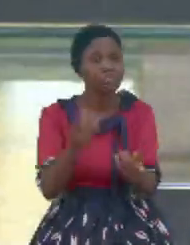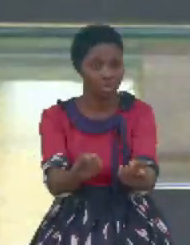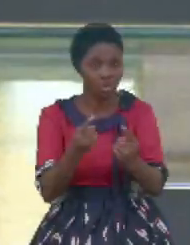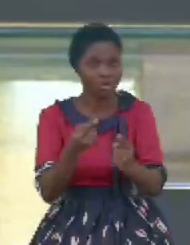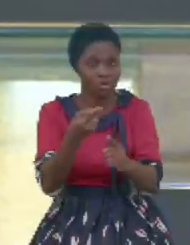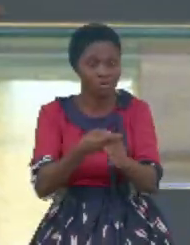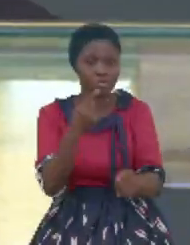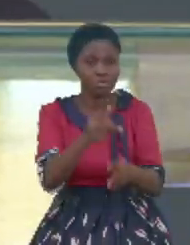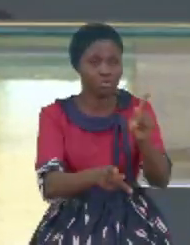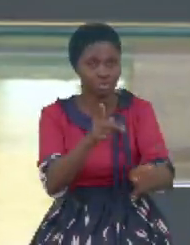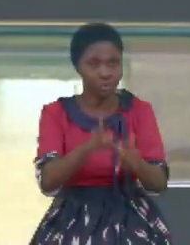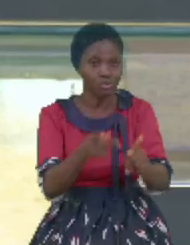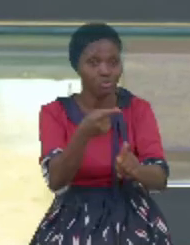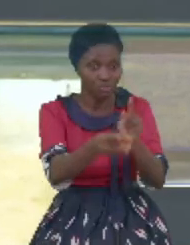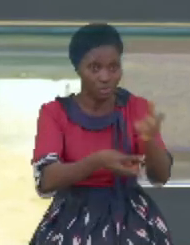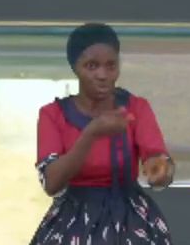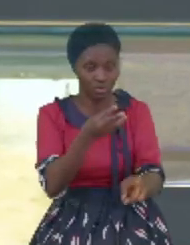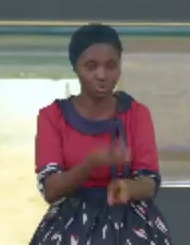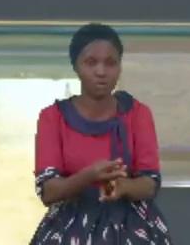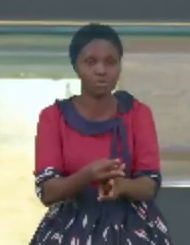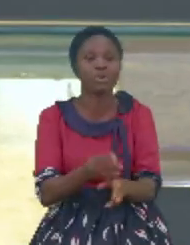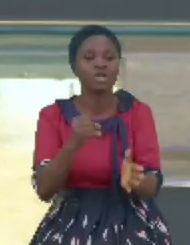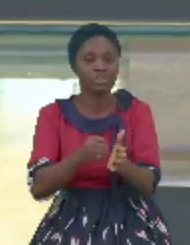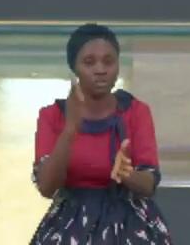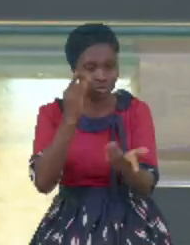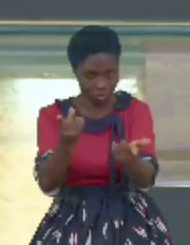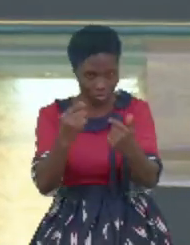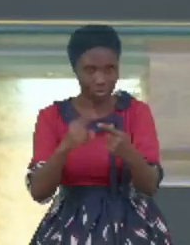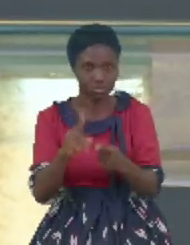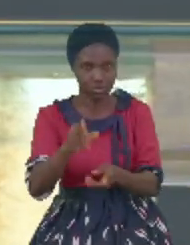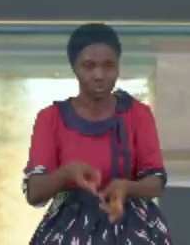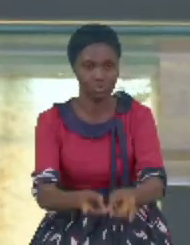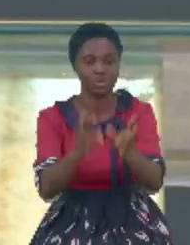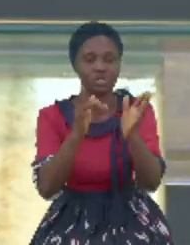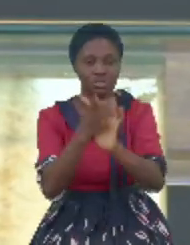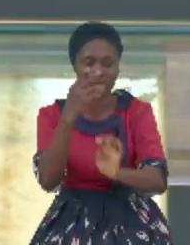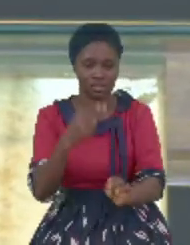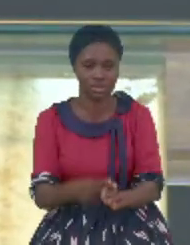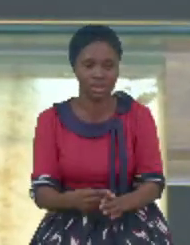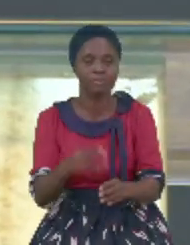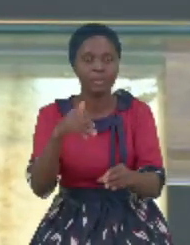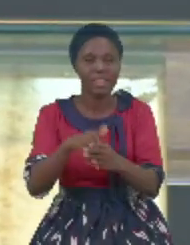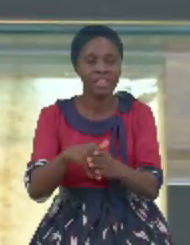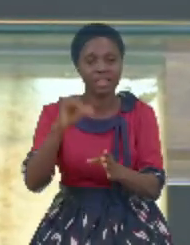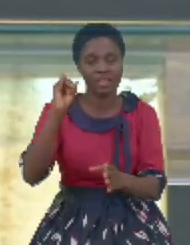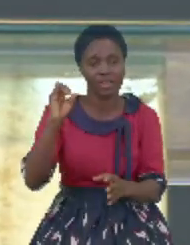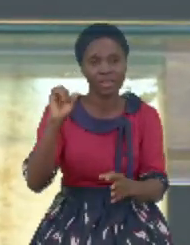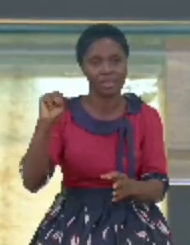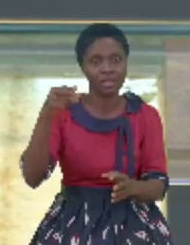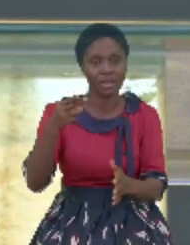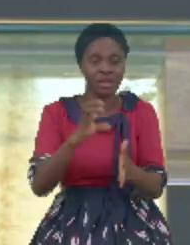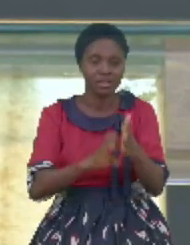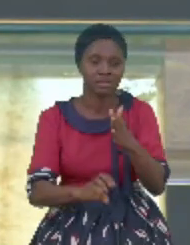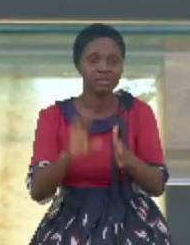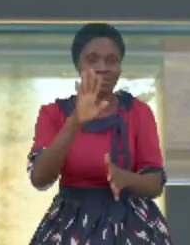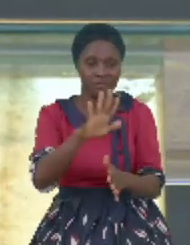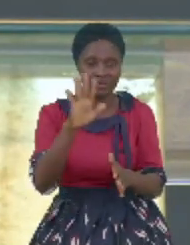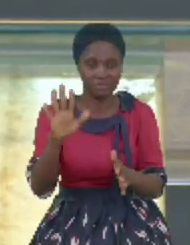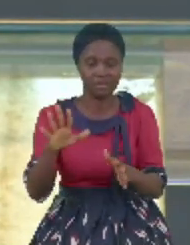les trésors, ils ne savent pas qu'ils les amassent pour vous, cela va couler vers votre direction au nom